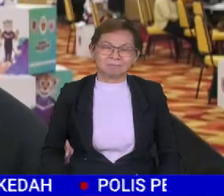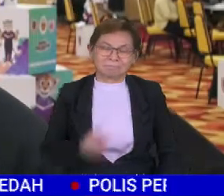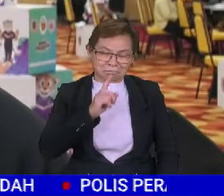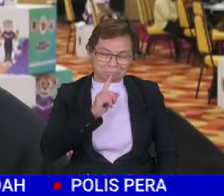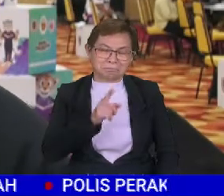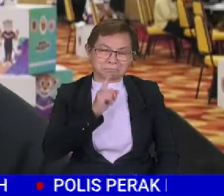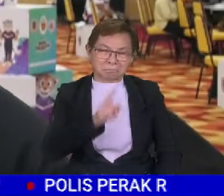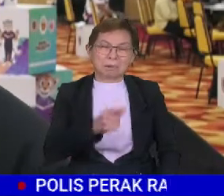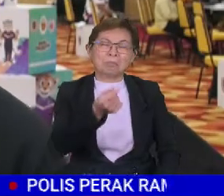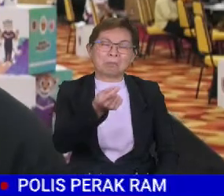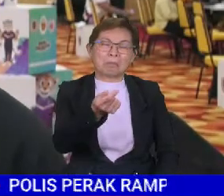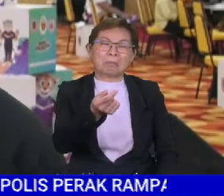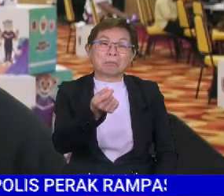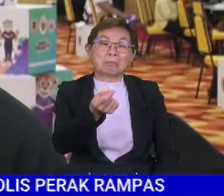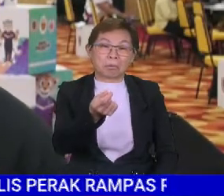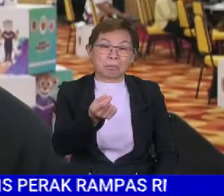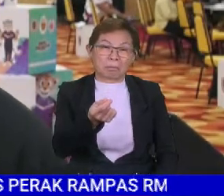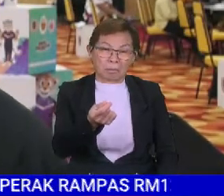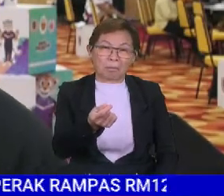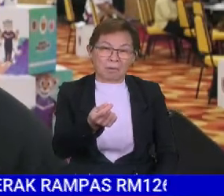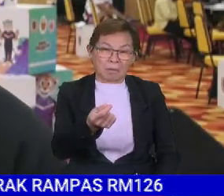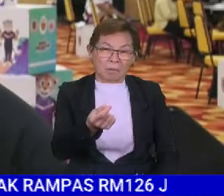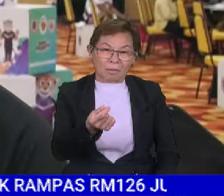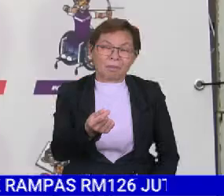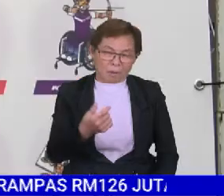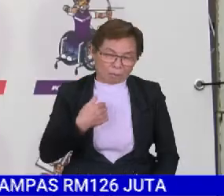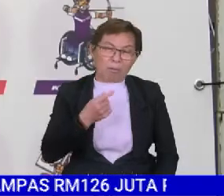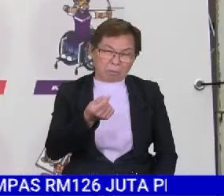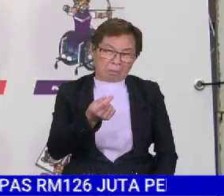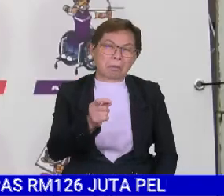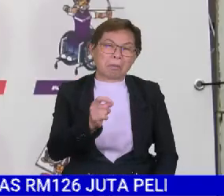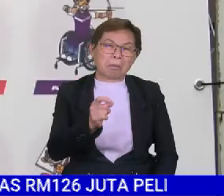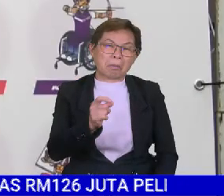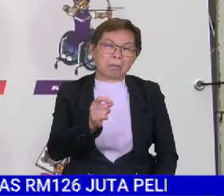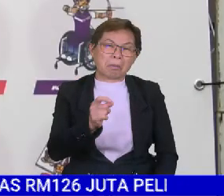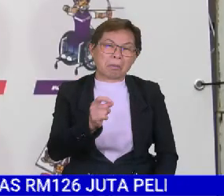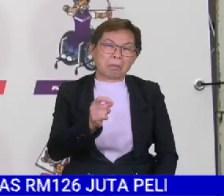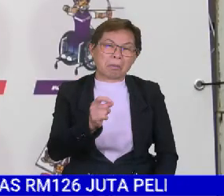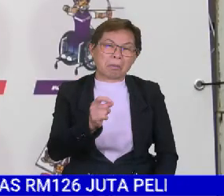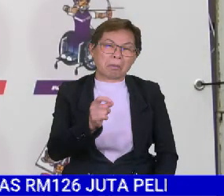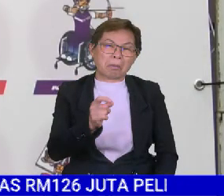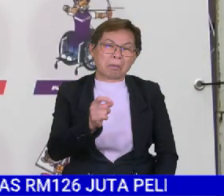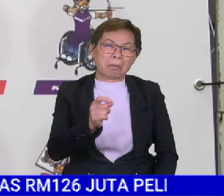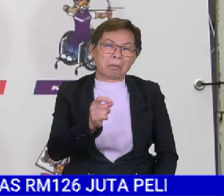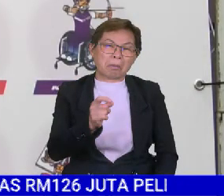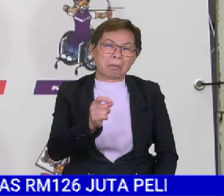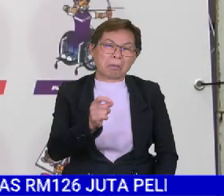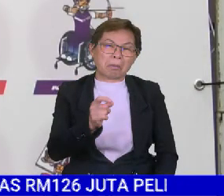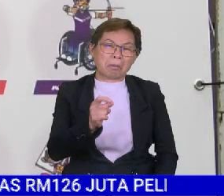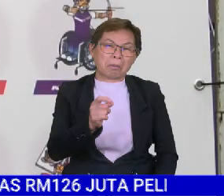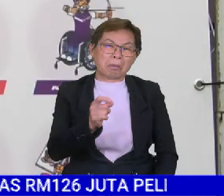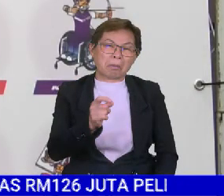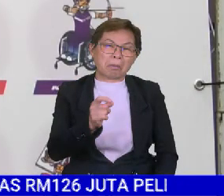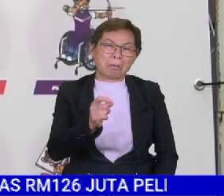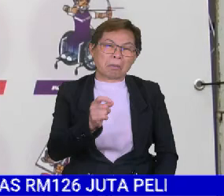memang kos Tu juga akan a impact dekat situlah perkembangan sukan luar negara